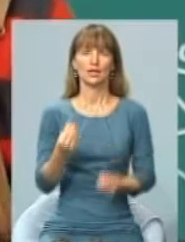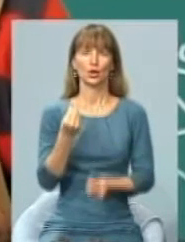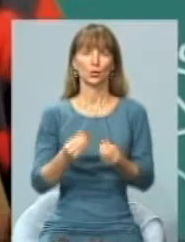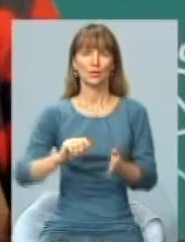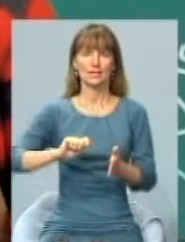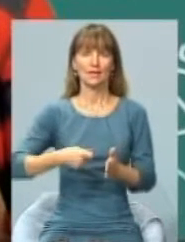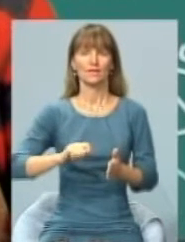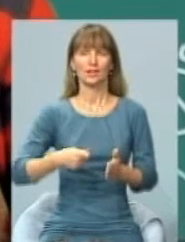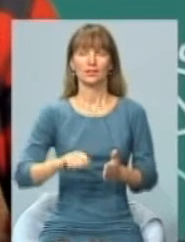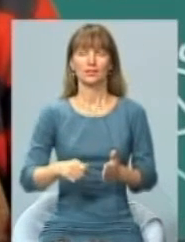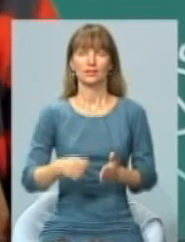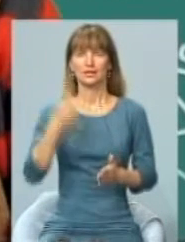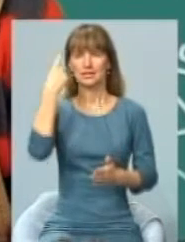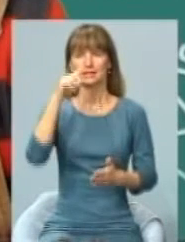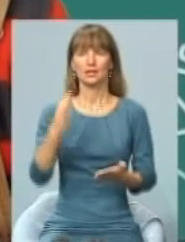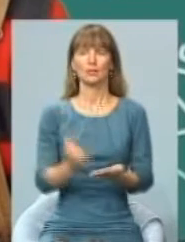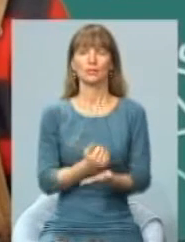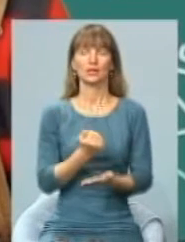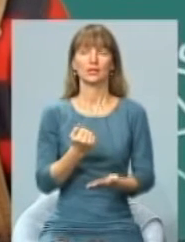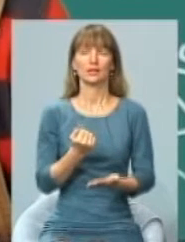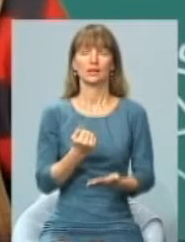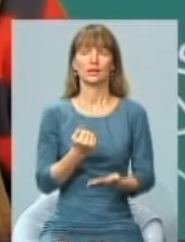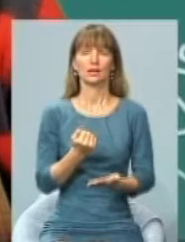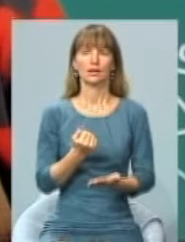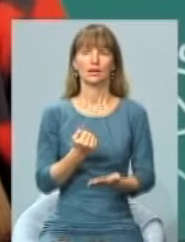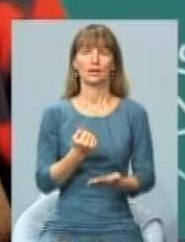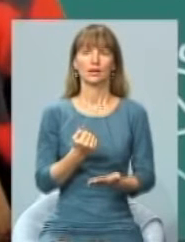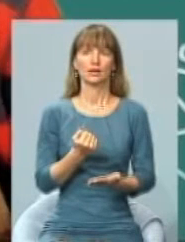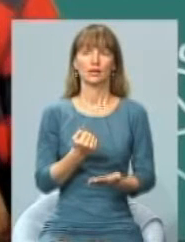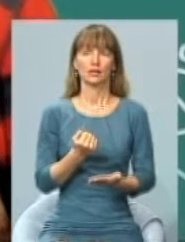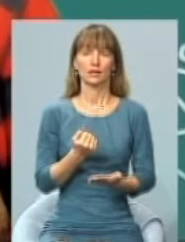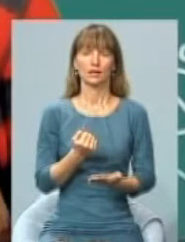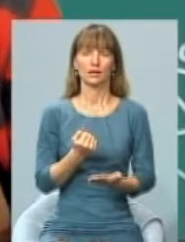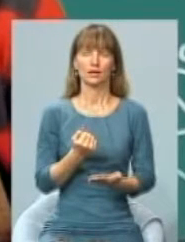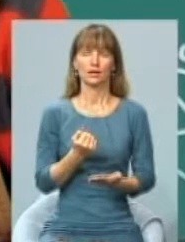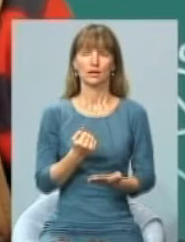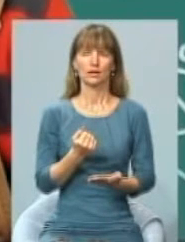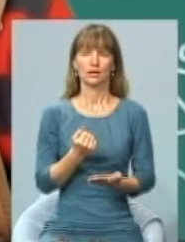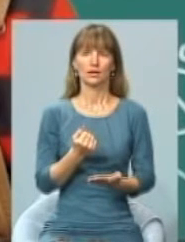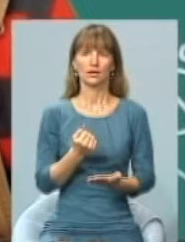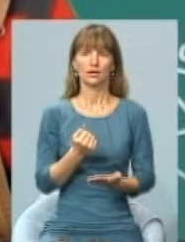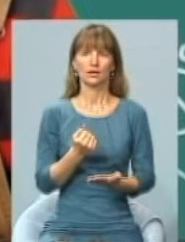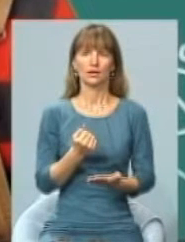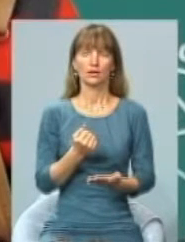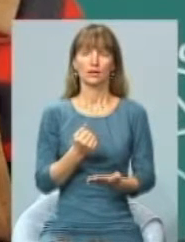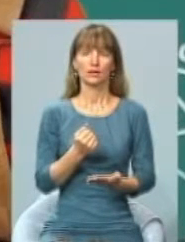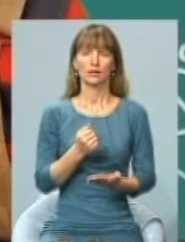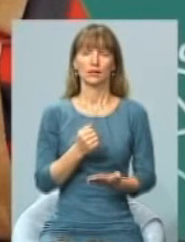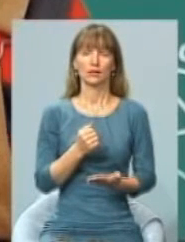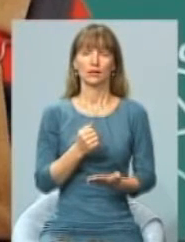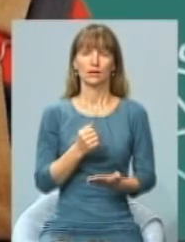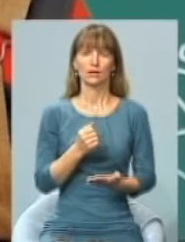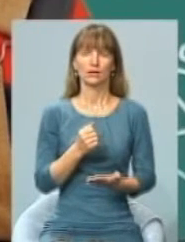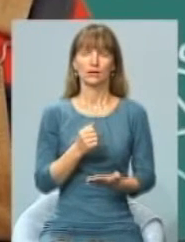игрушки. Изобретение – это как рыбукой учить, который на концерте, и